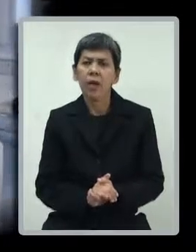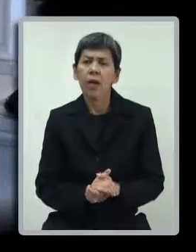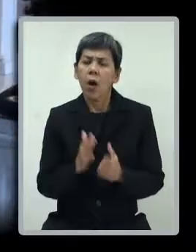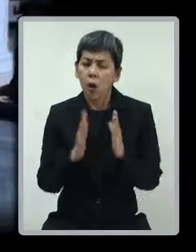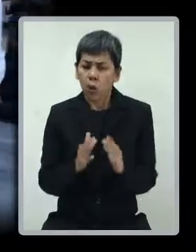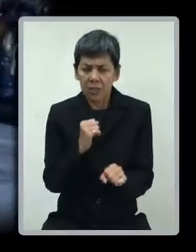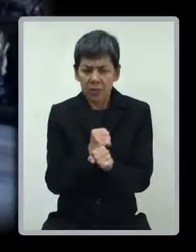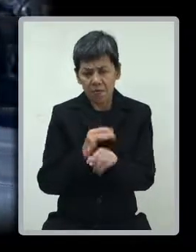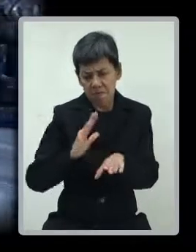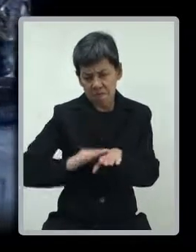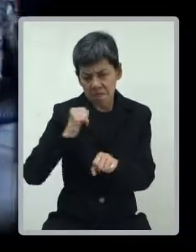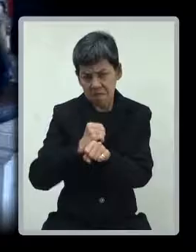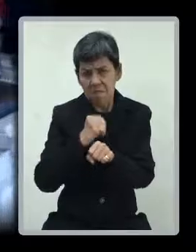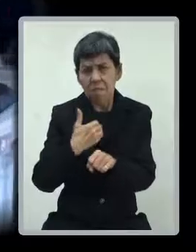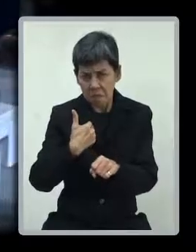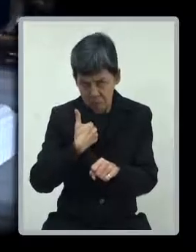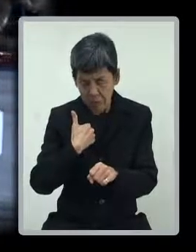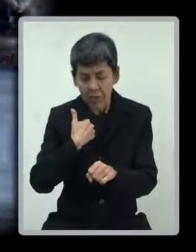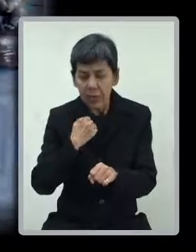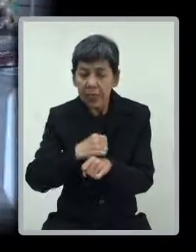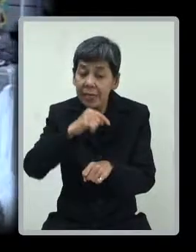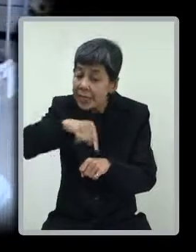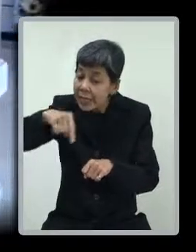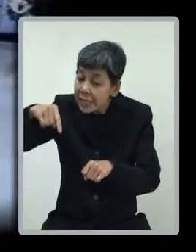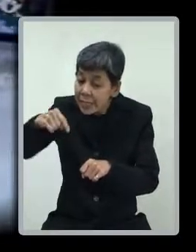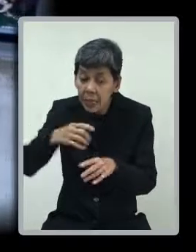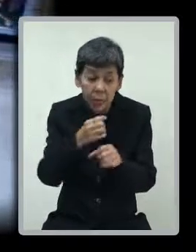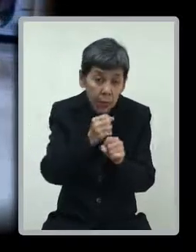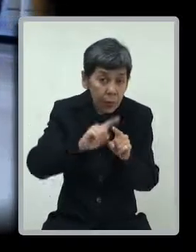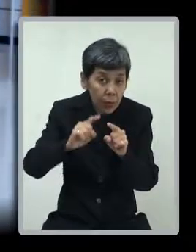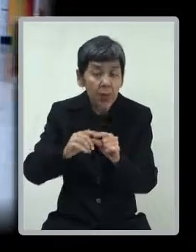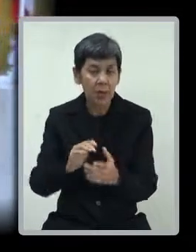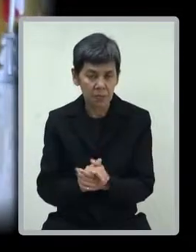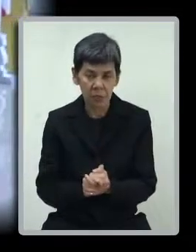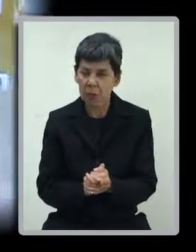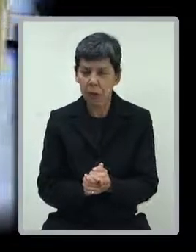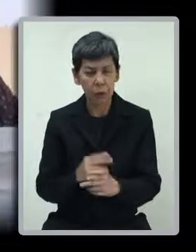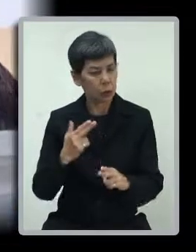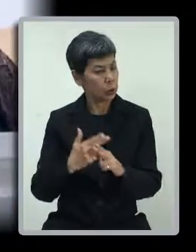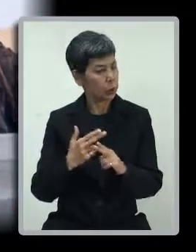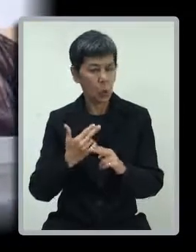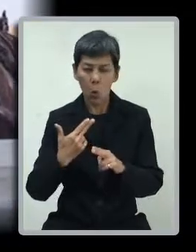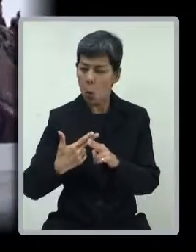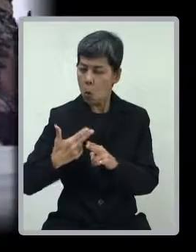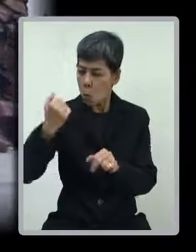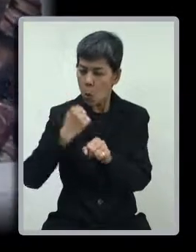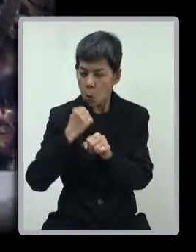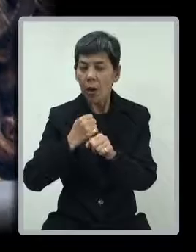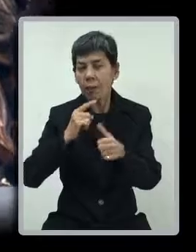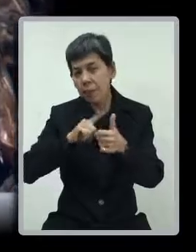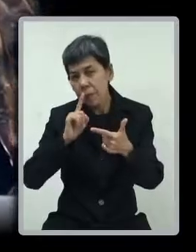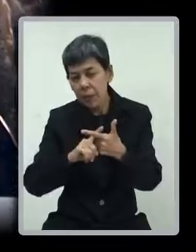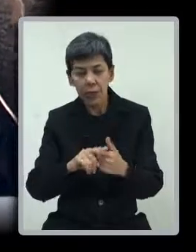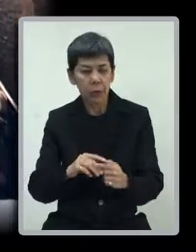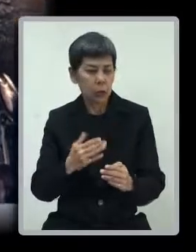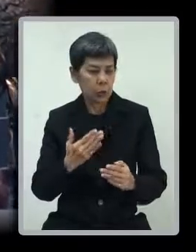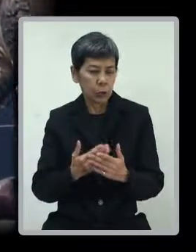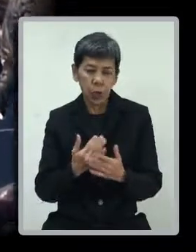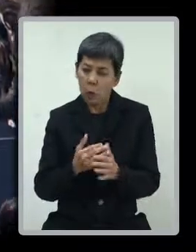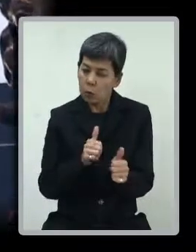่ ศิลปินที่มีผลงานอยู่ในส่วนตรงนี้ทั้งหมดเนี่ยก็จะเป็นศิลปินระดับอาจารย์นะครับเป็นศิลปินเหรียญ